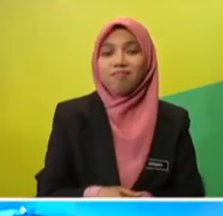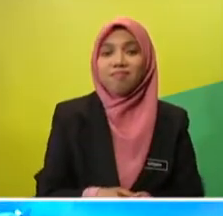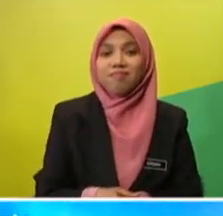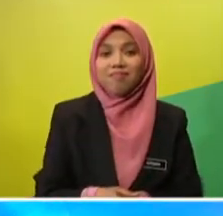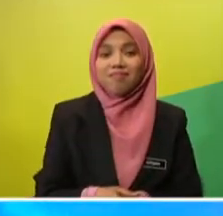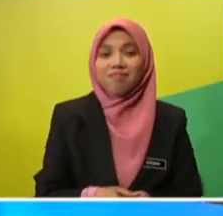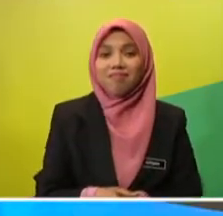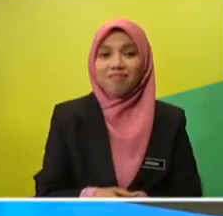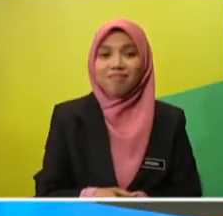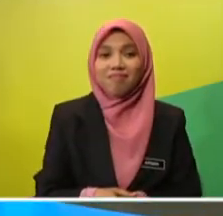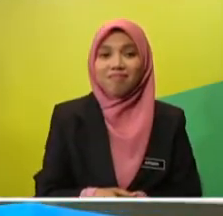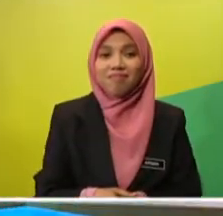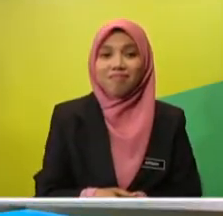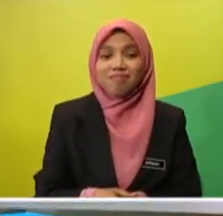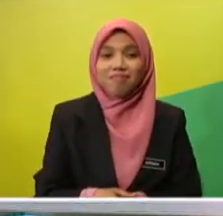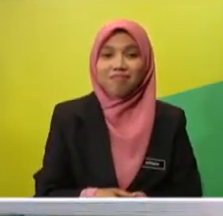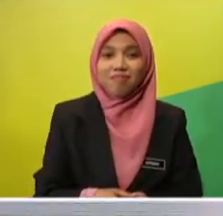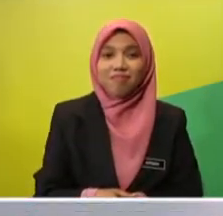Okey. Wah.